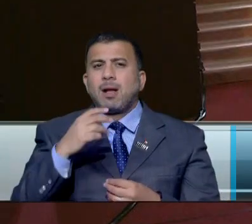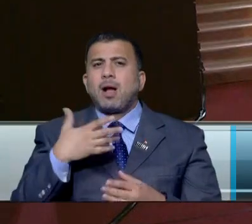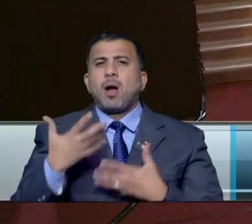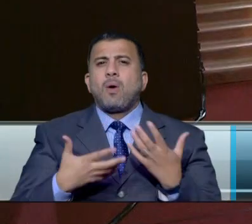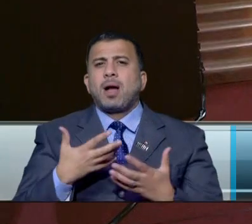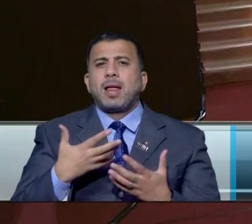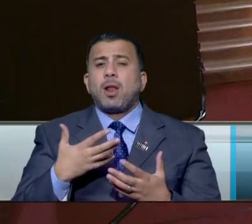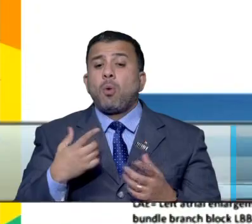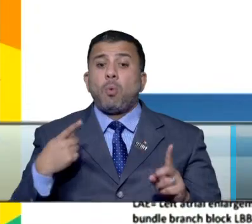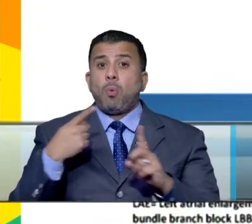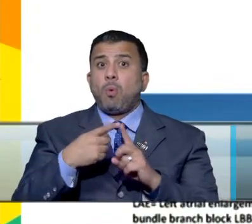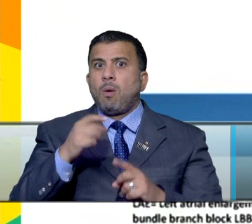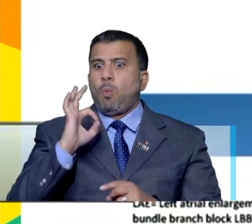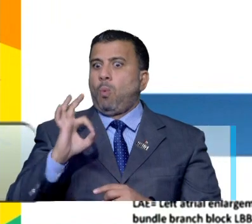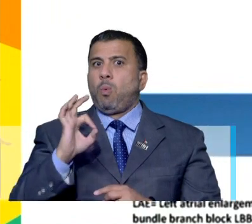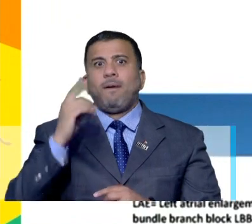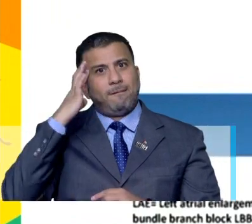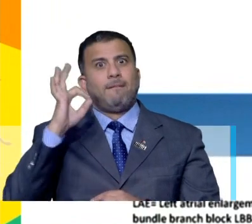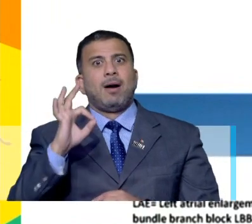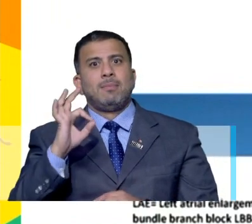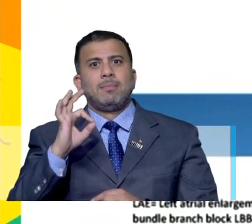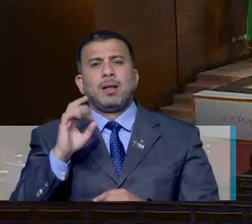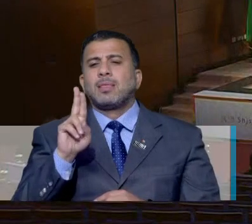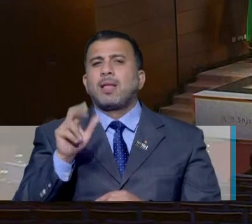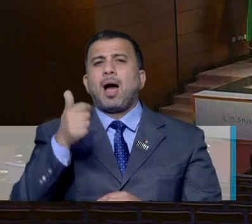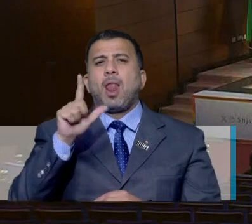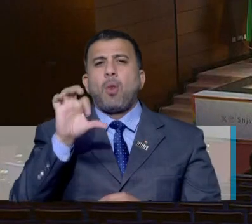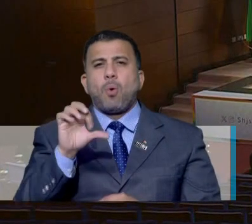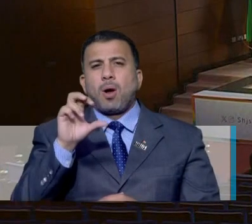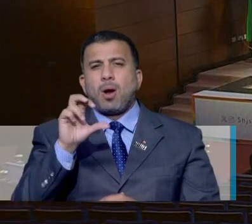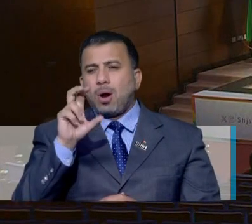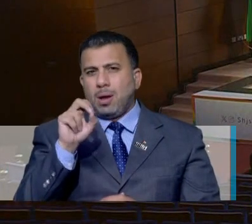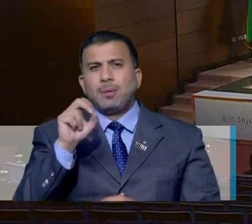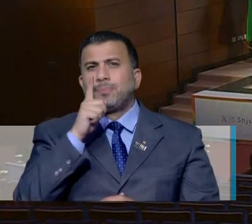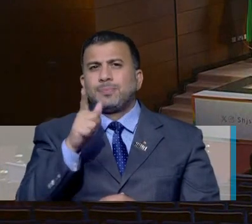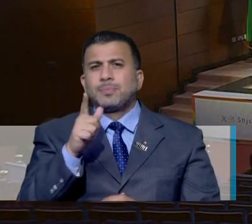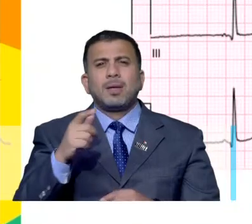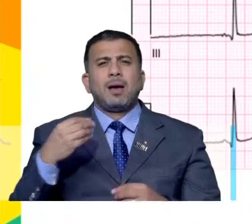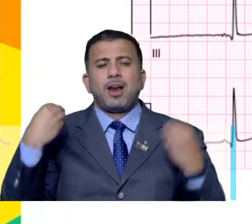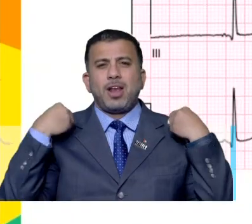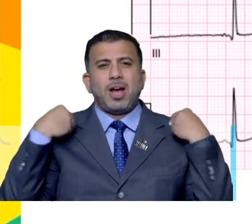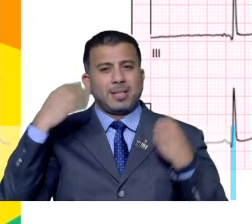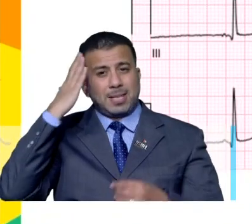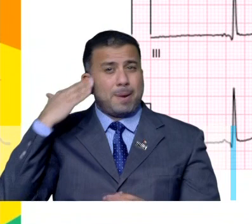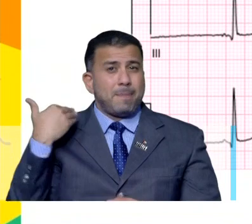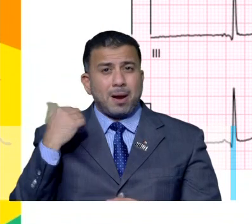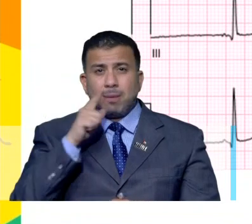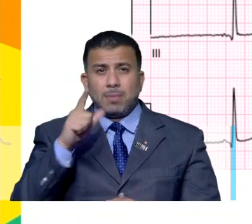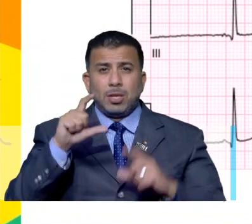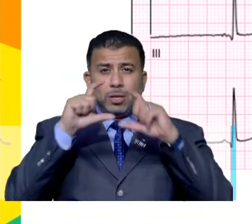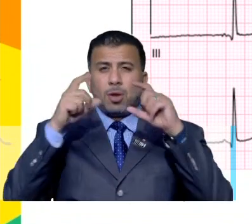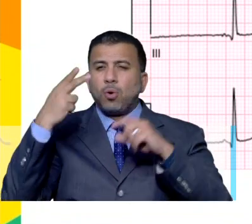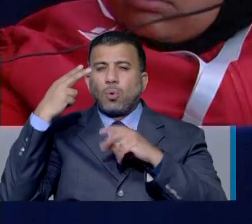من الهوايه الى الاحتراف تالق الذي تنظمه مؤسسه الشارقه لرياضه المراه تحت الشعار